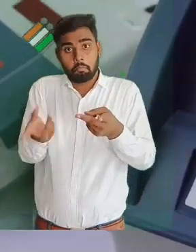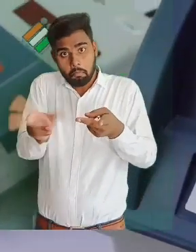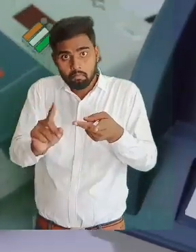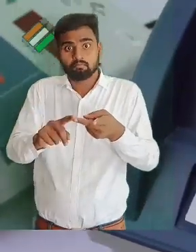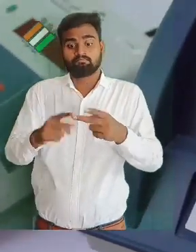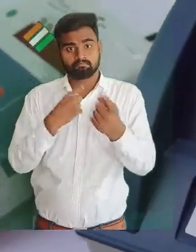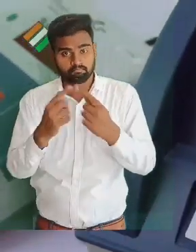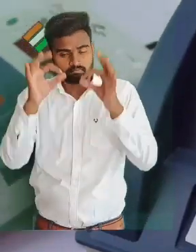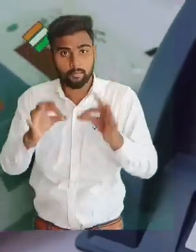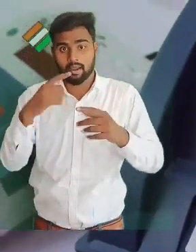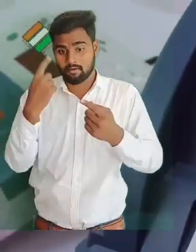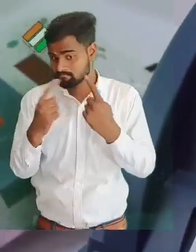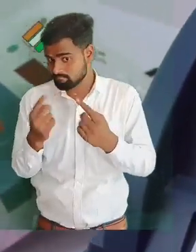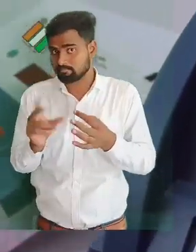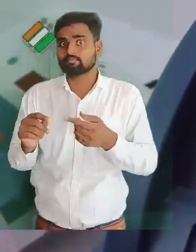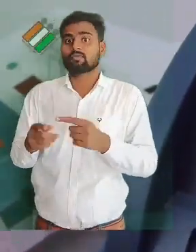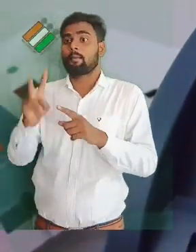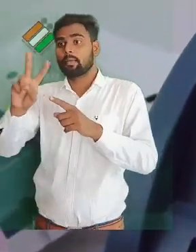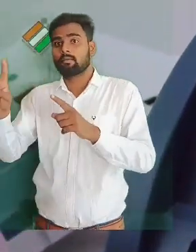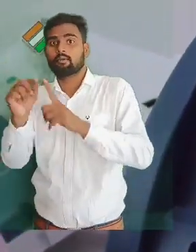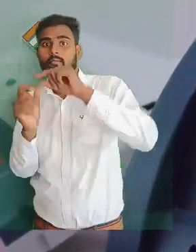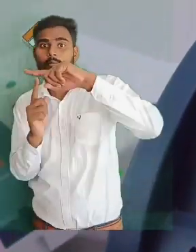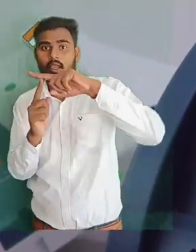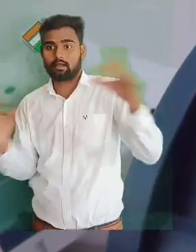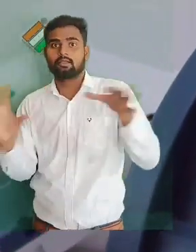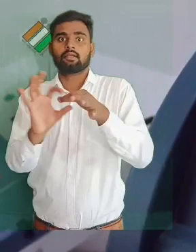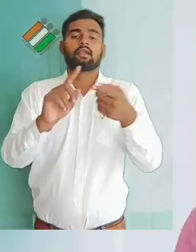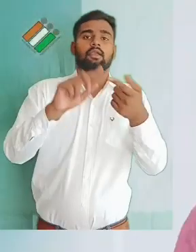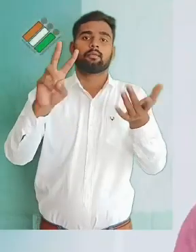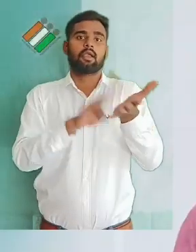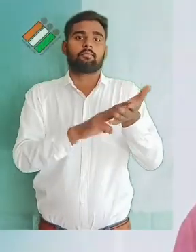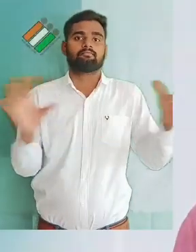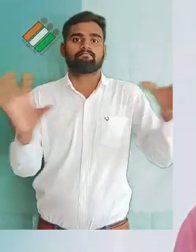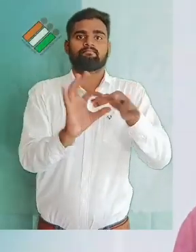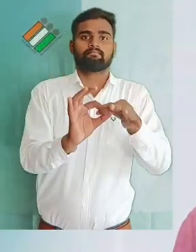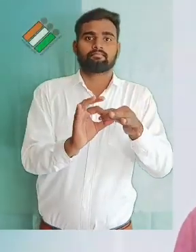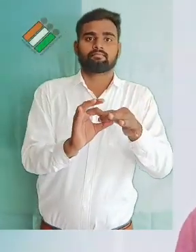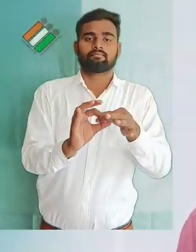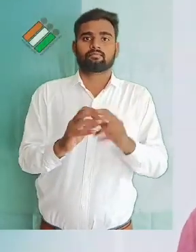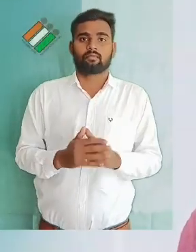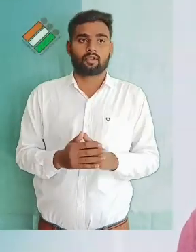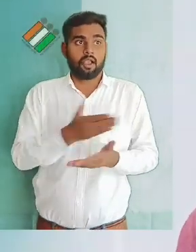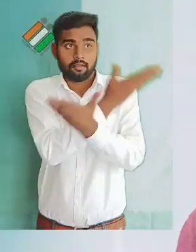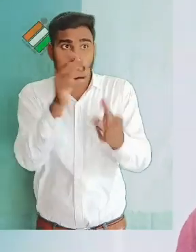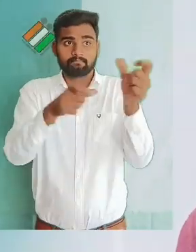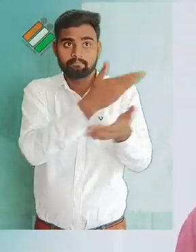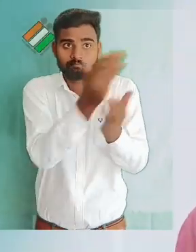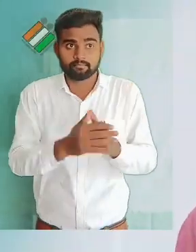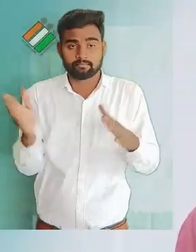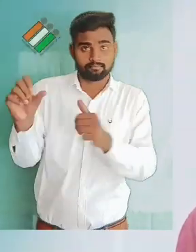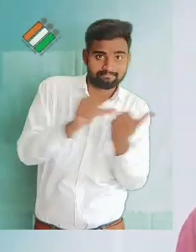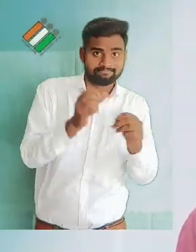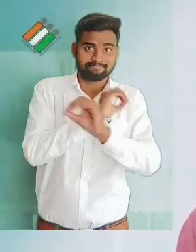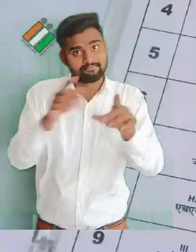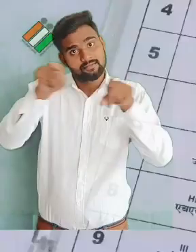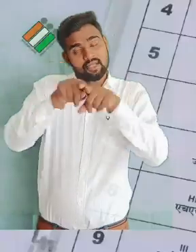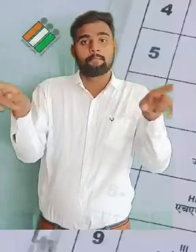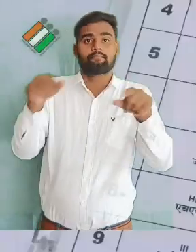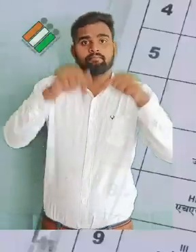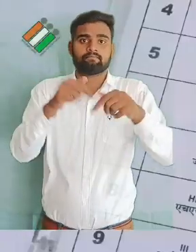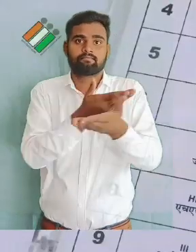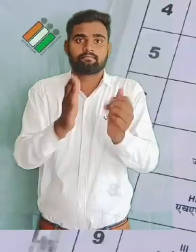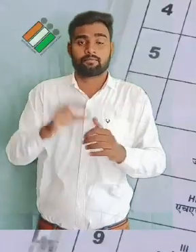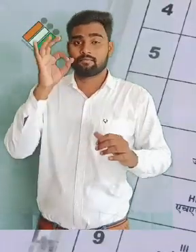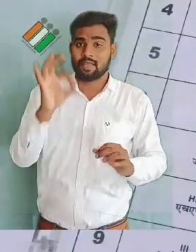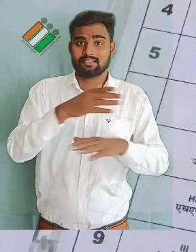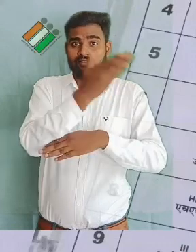लिए वीवीपैट मशीन को ईवीएम के साथ जोड़ा है। आपको वोट वैसे ही करना है जैसा मैंने आपको पहले बताया। बस आपको नीला